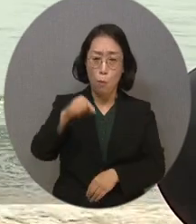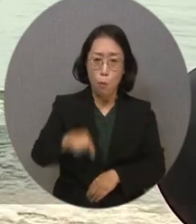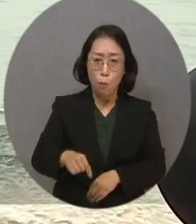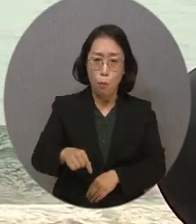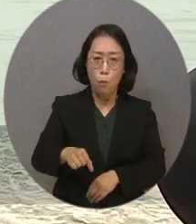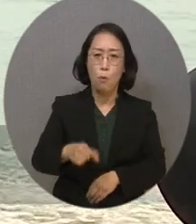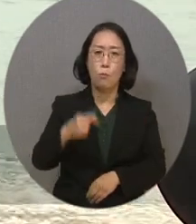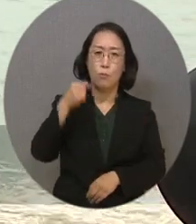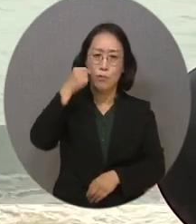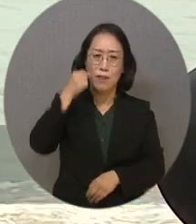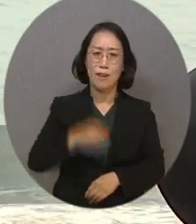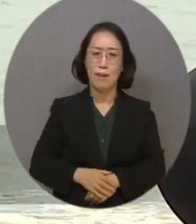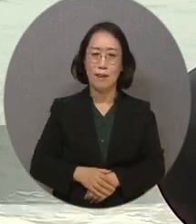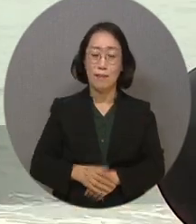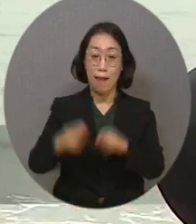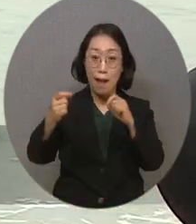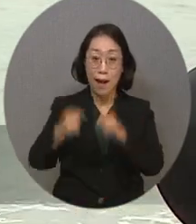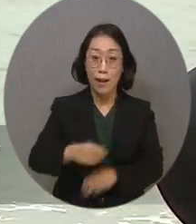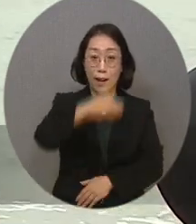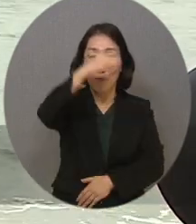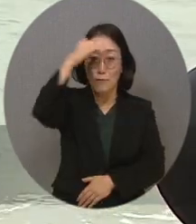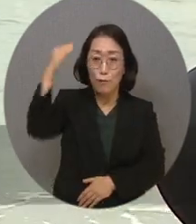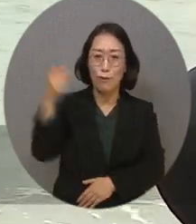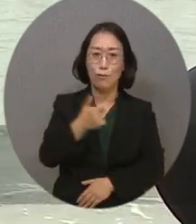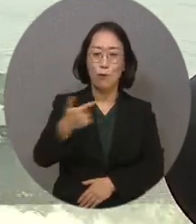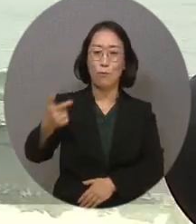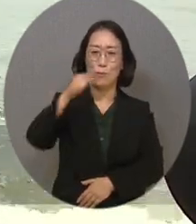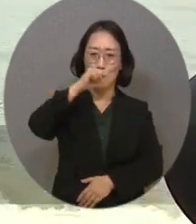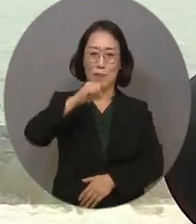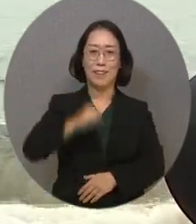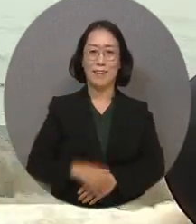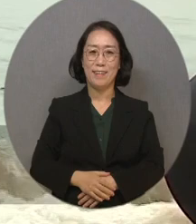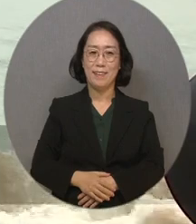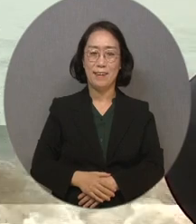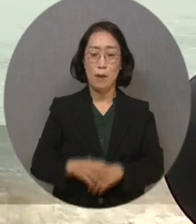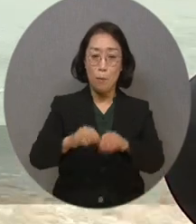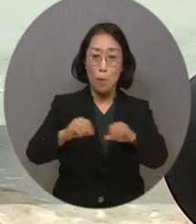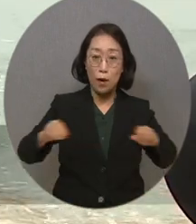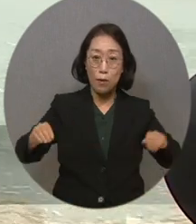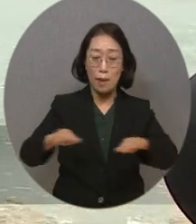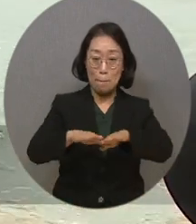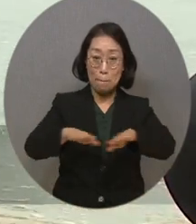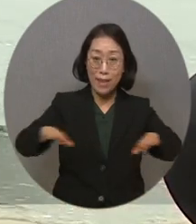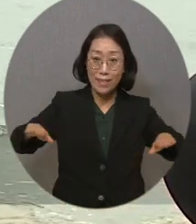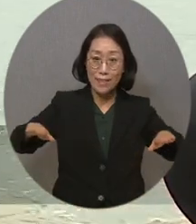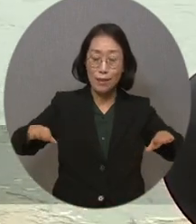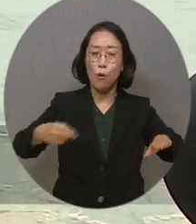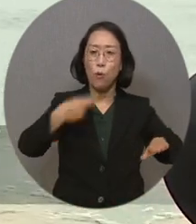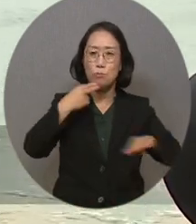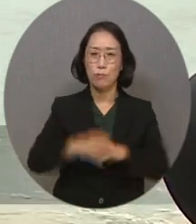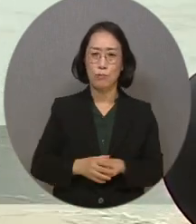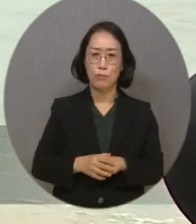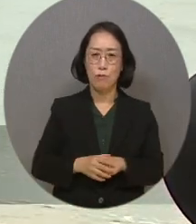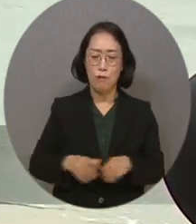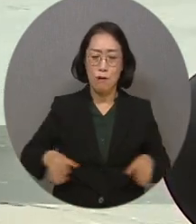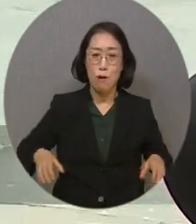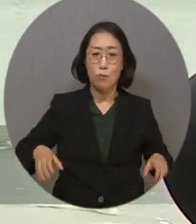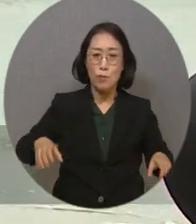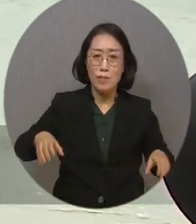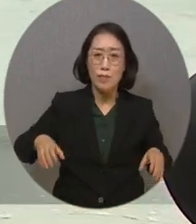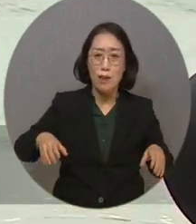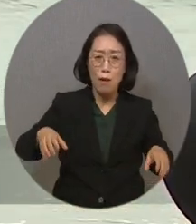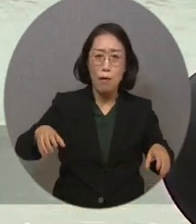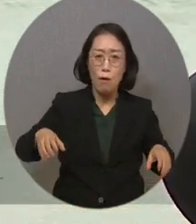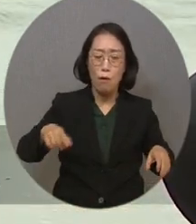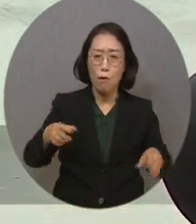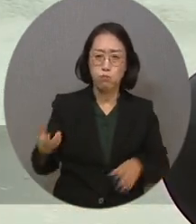없었거든요. 그런데 가까이 이리 와서 보니까 너무 좋습니다. 이 모래 위에 매트가 없어서 우리 장애인들이